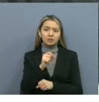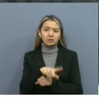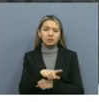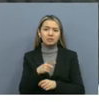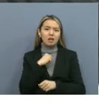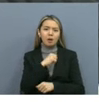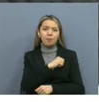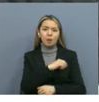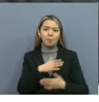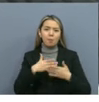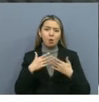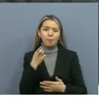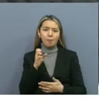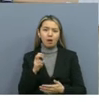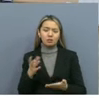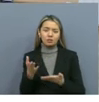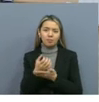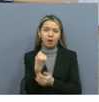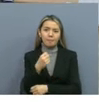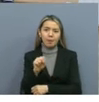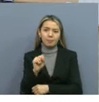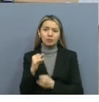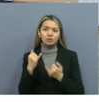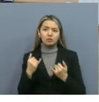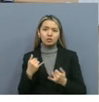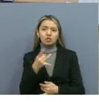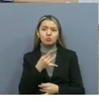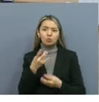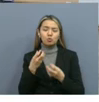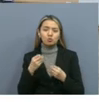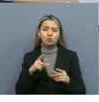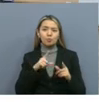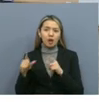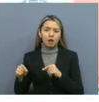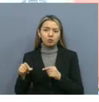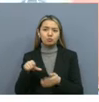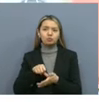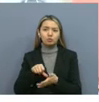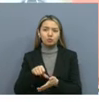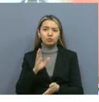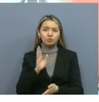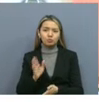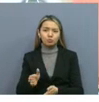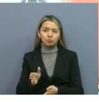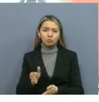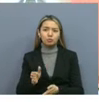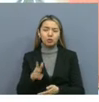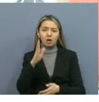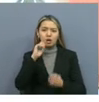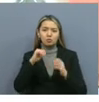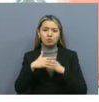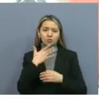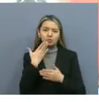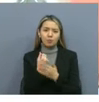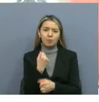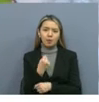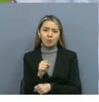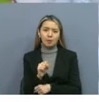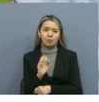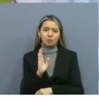көп ұпай жинап жеңімпаз атанды. Ендігі мақсатым республикалық байқауда өңірдің намысын лайықты қорғап, еліме жеңіспен оралу